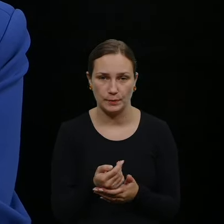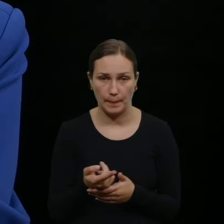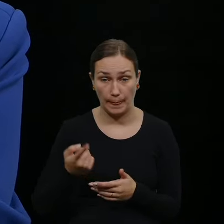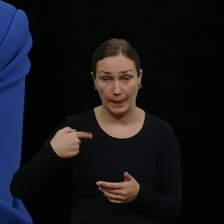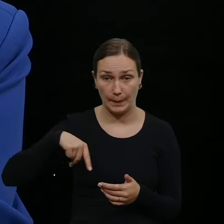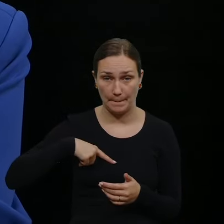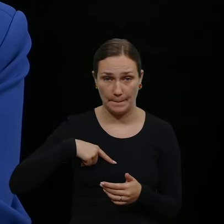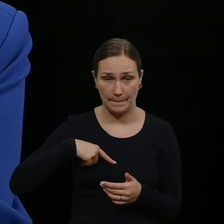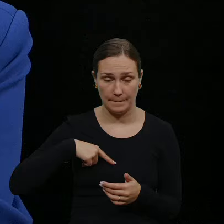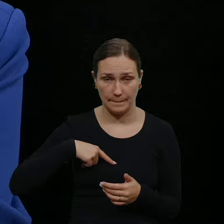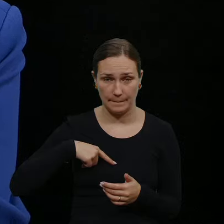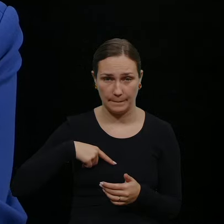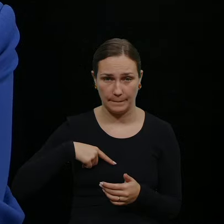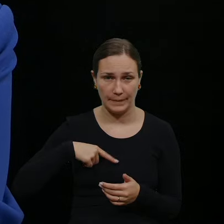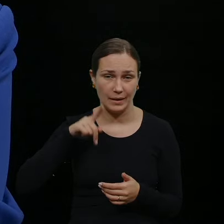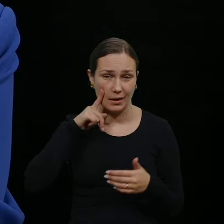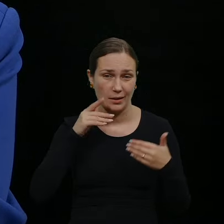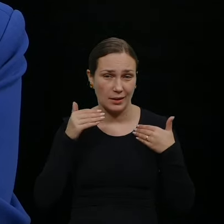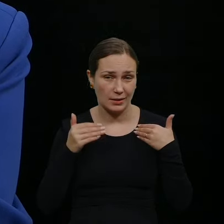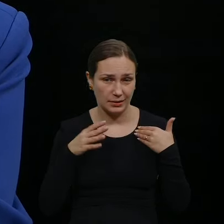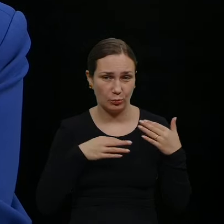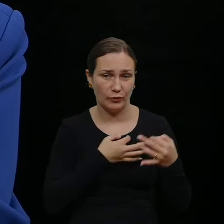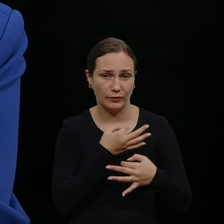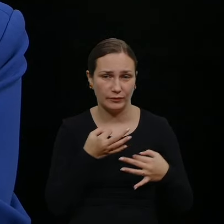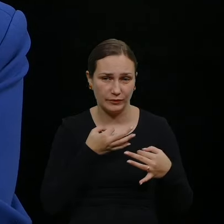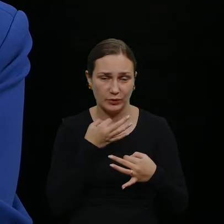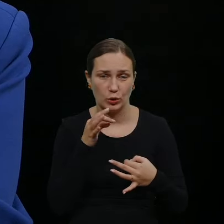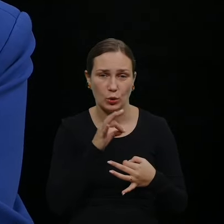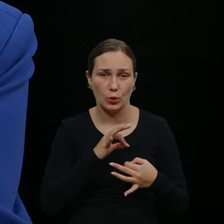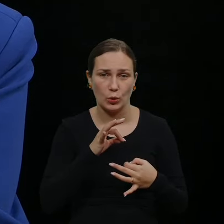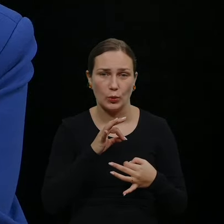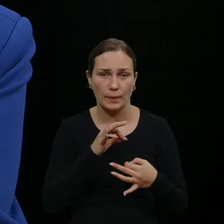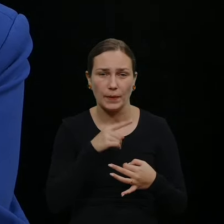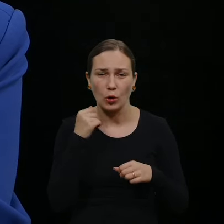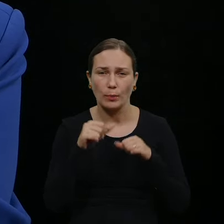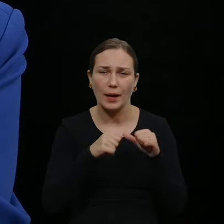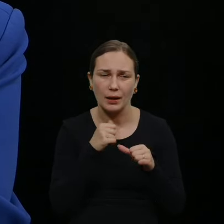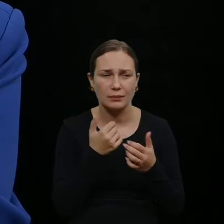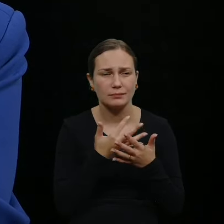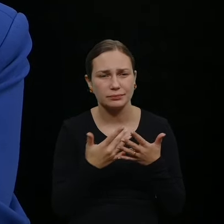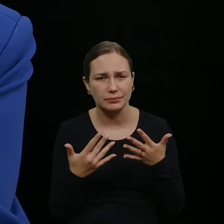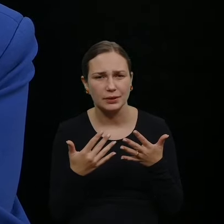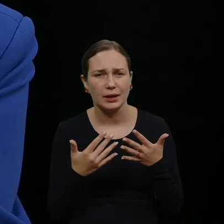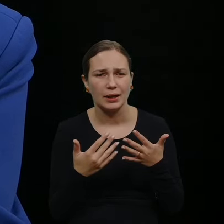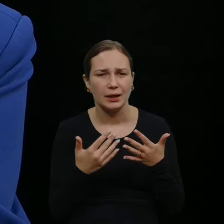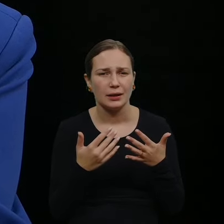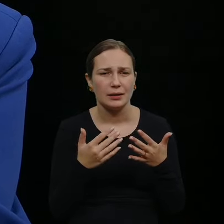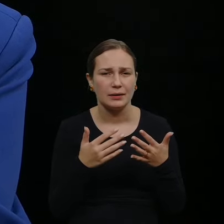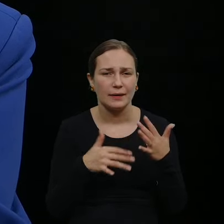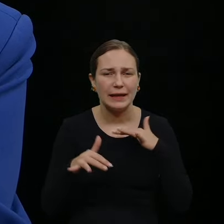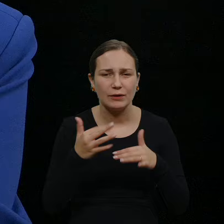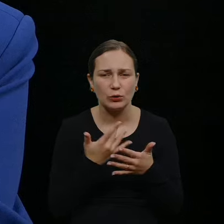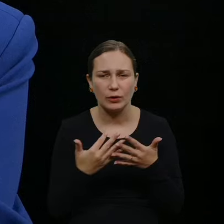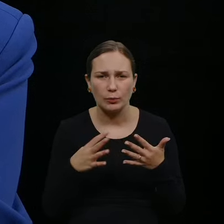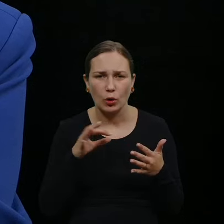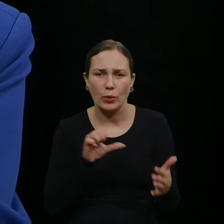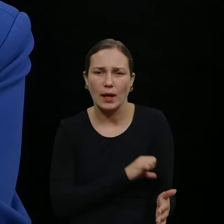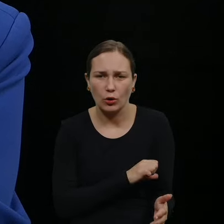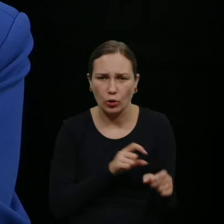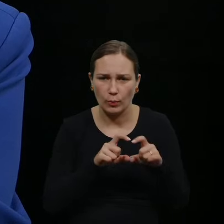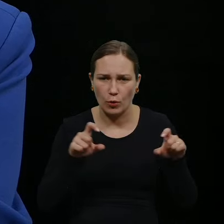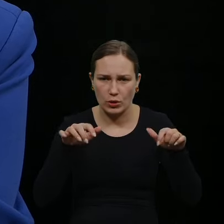Mes pastarą kadenciją labai daug buvo diskutuota, pastaraisiais metais apskritai turėjom labai daug įvykių ir antraštės buvo tikrai tokios gąsdinančios apie